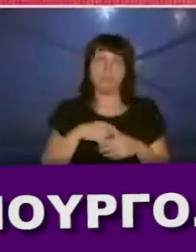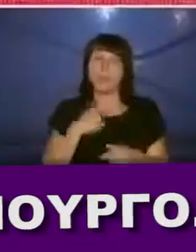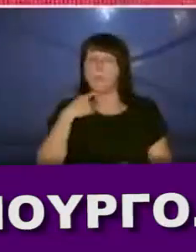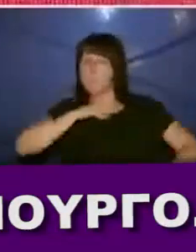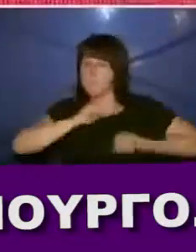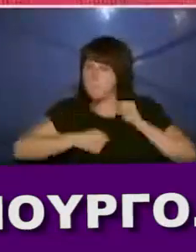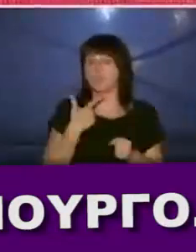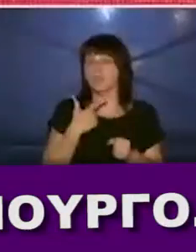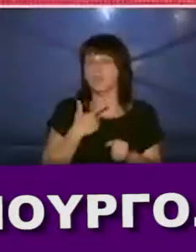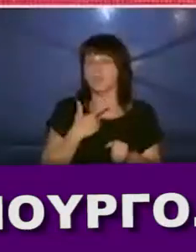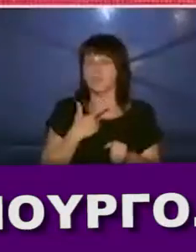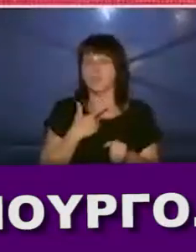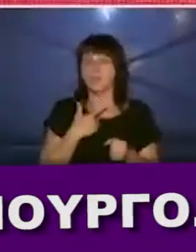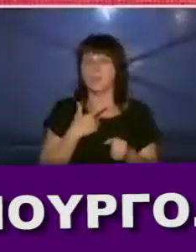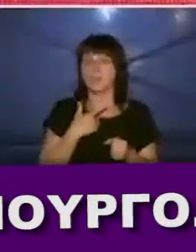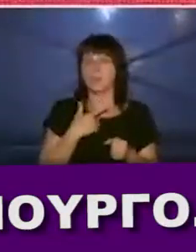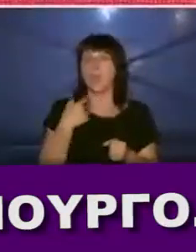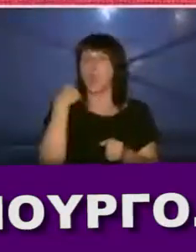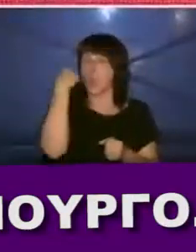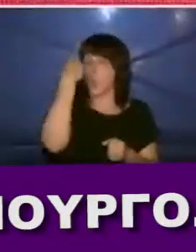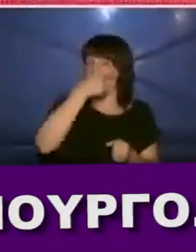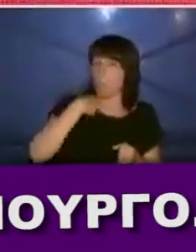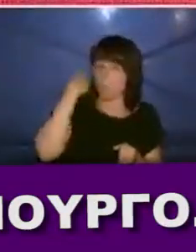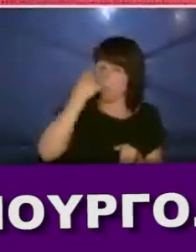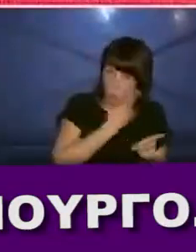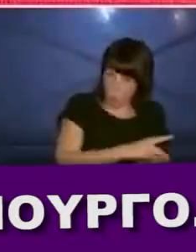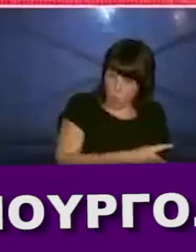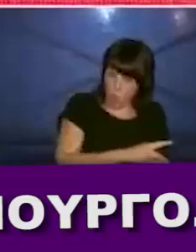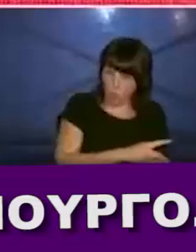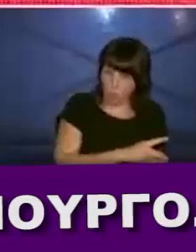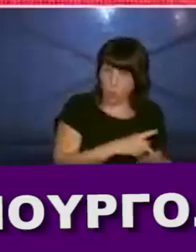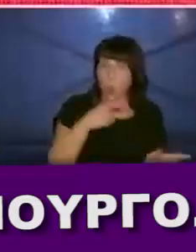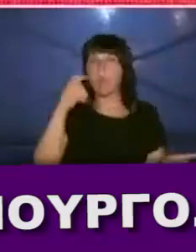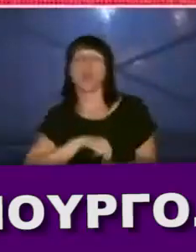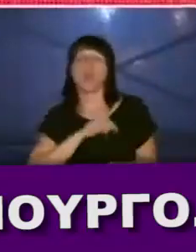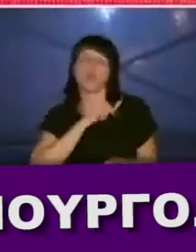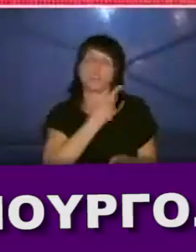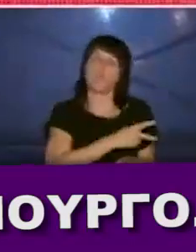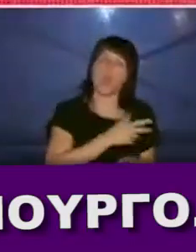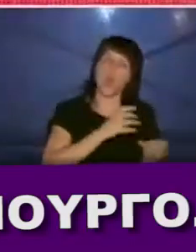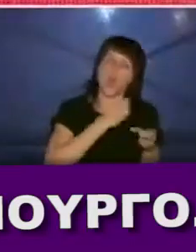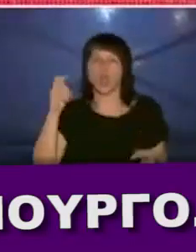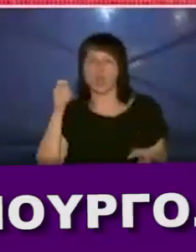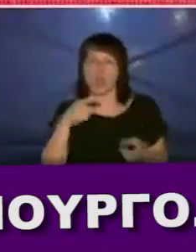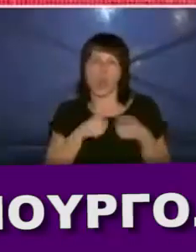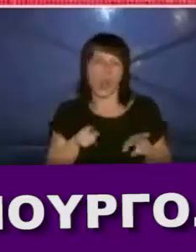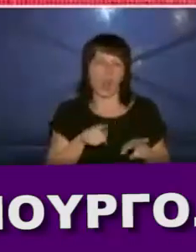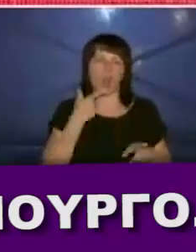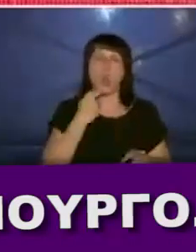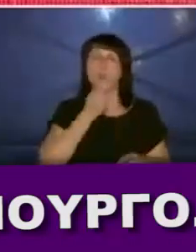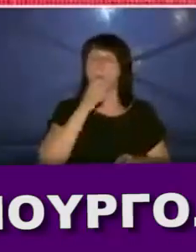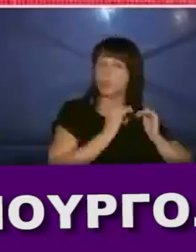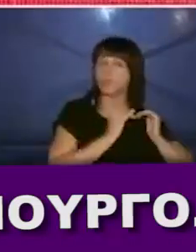προσπάθησε να ταυτίσει το στενό προσωπικό και κομματικό συμφέρον με το εθνικό συμφέρον. Την προσωπική πολιτική